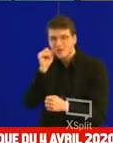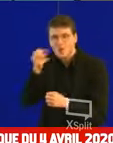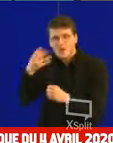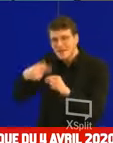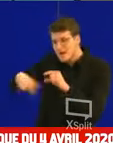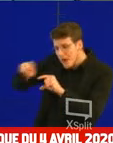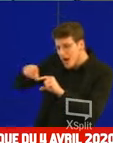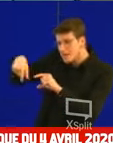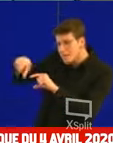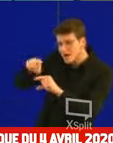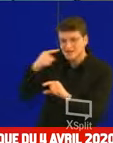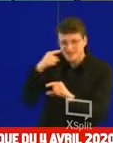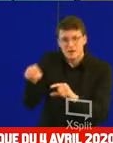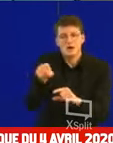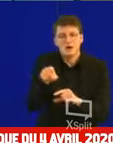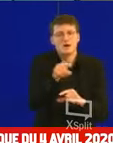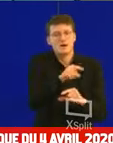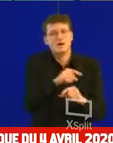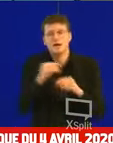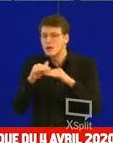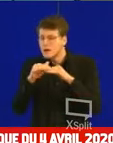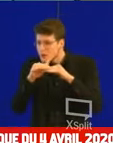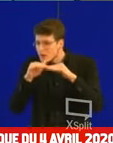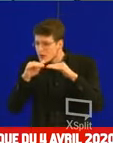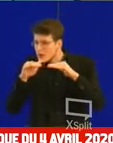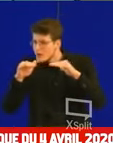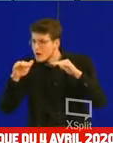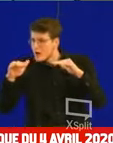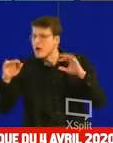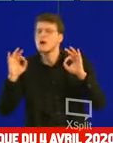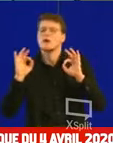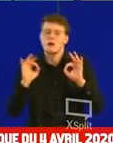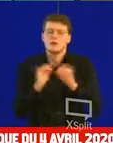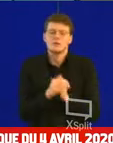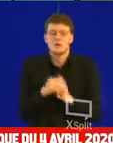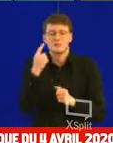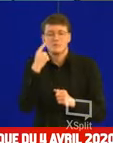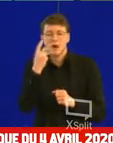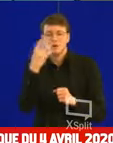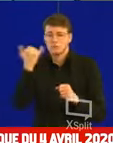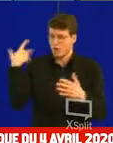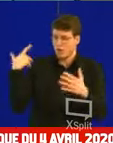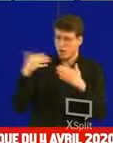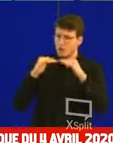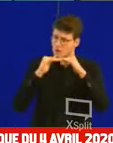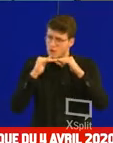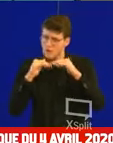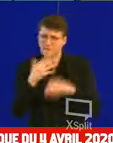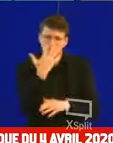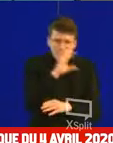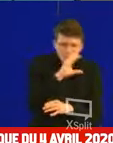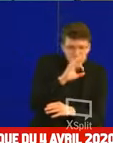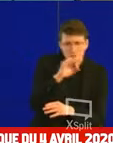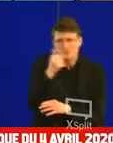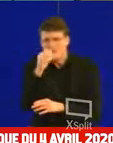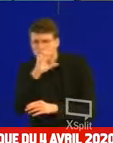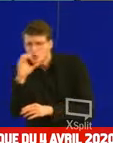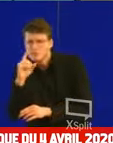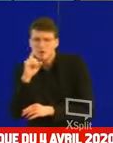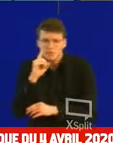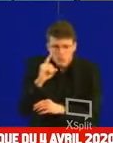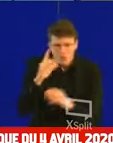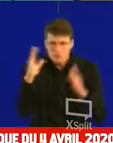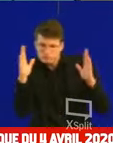une zone de se faire en deux temps s'assombrit news la tablette nature le cloud hauts de